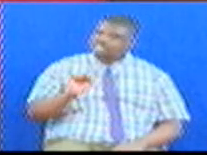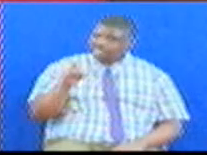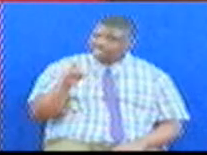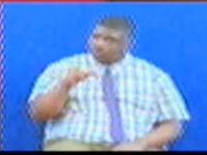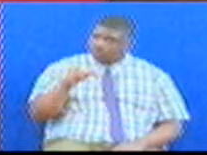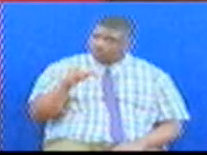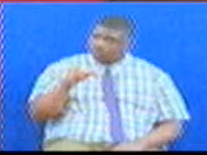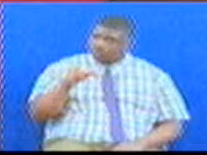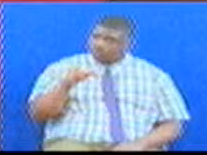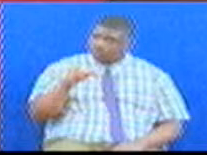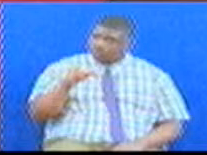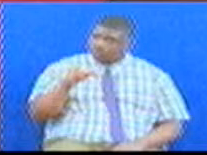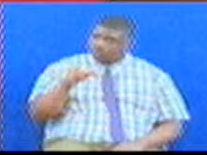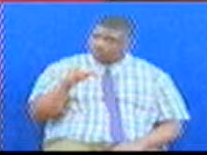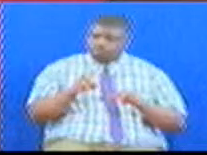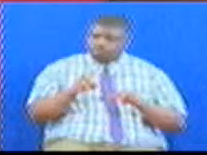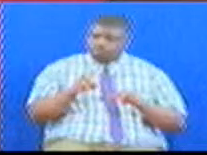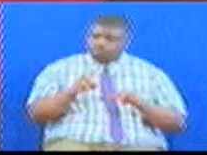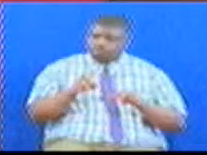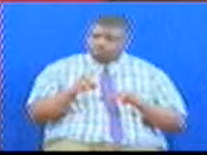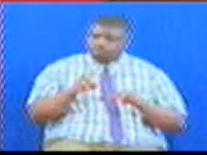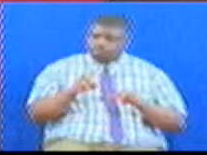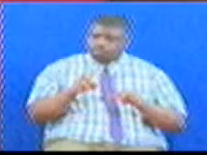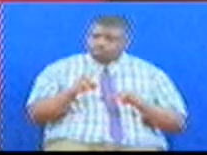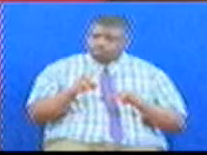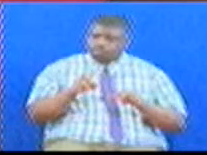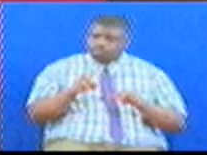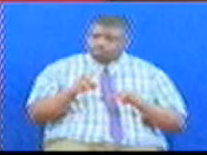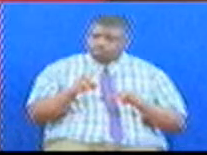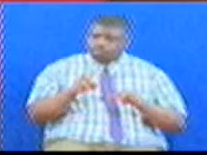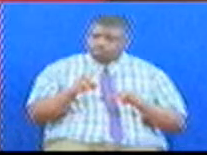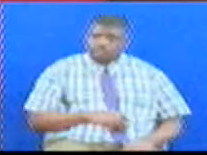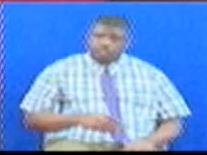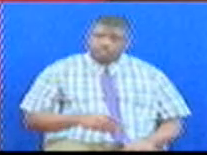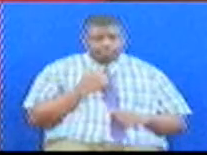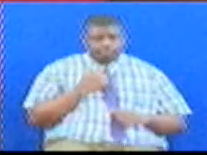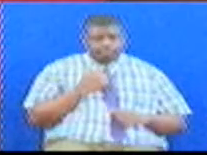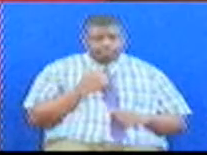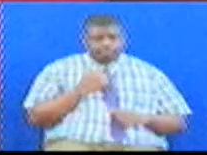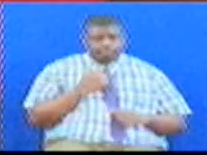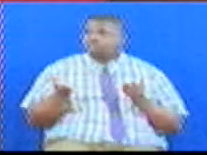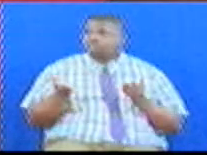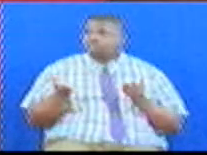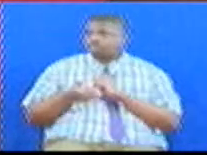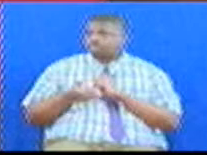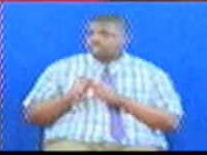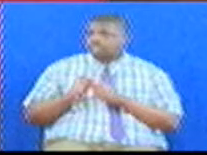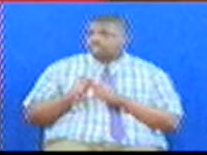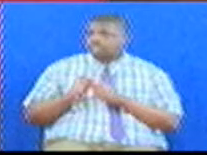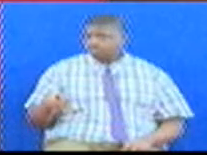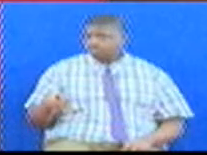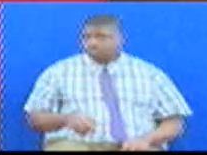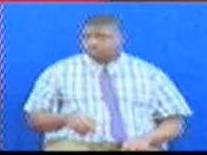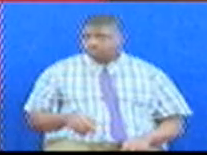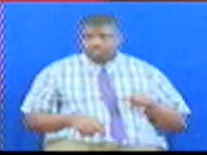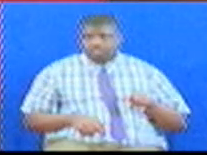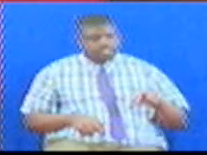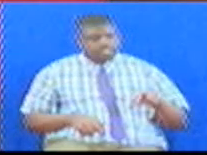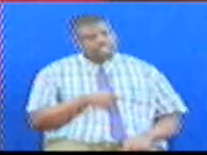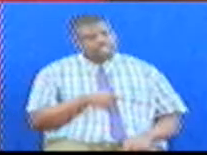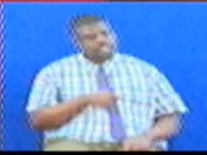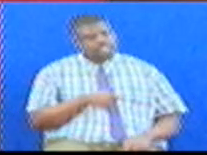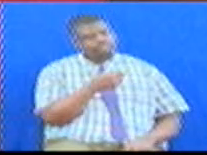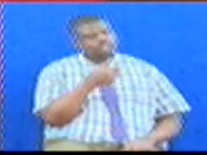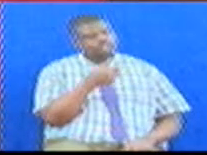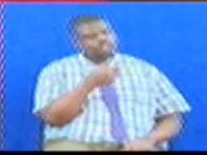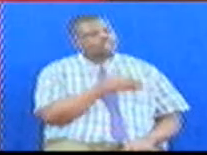wanafanya shughuli za mahakamani kila siku, wawe wameliona. Basi hata kama mengine ana matatizo, hili ngeisifia serikali,